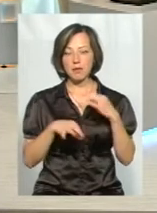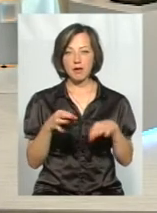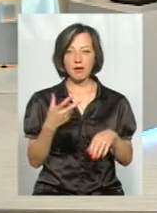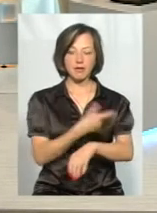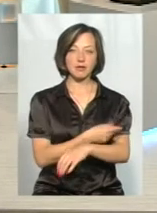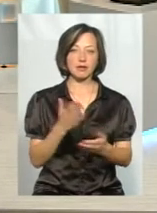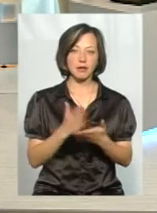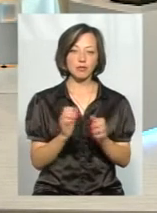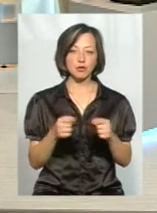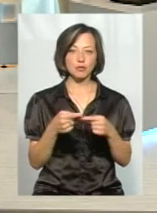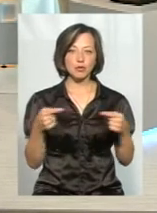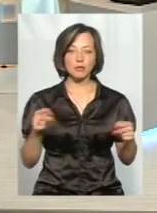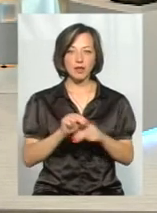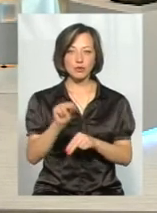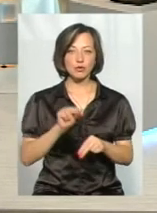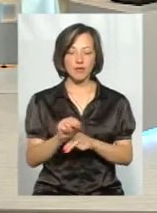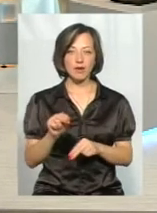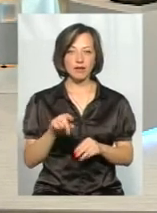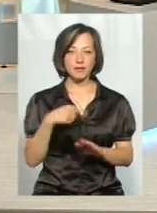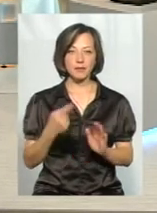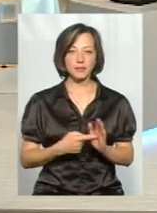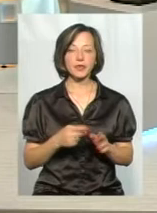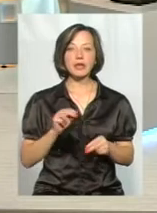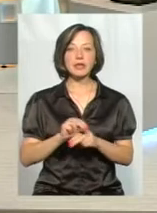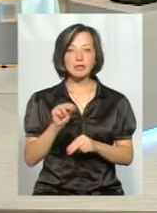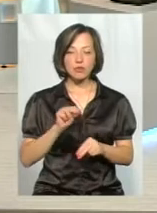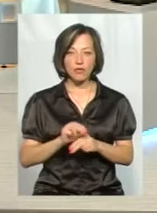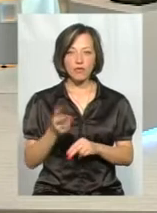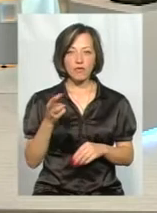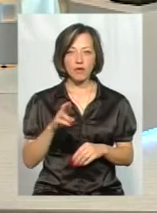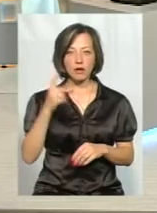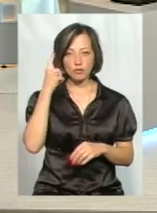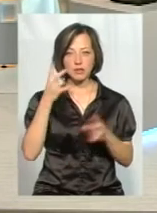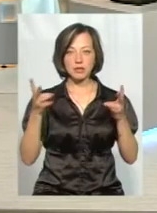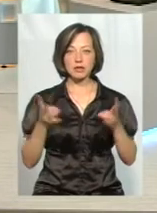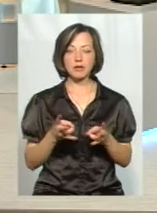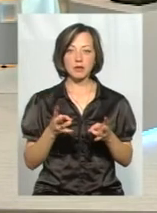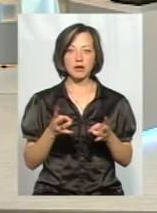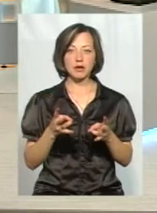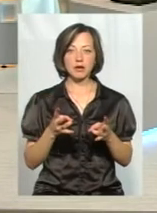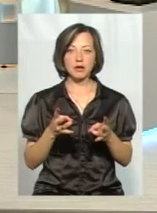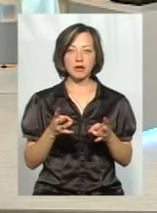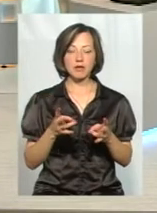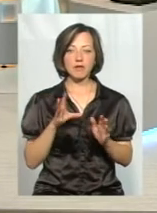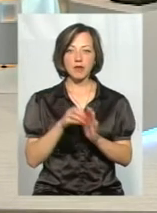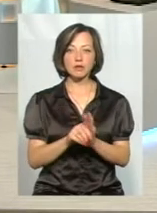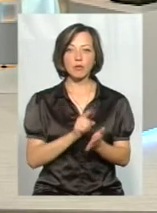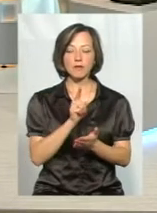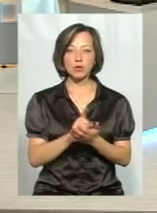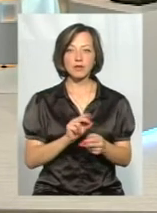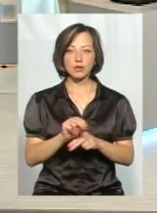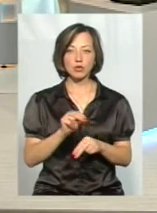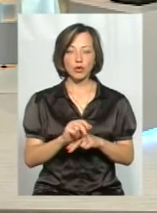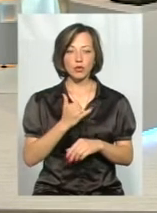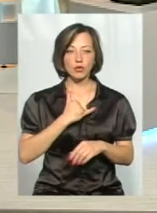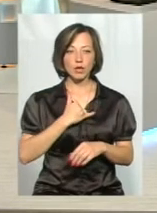способи дресирувальні? Ну, дресирування, я думаю, що треба ввести, напевне, обов'язкове дресирування. У нас ще